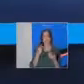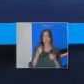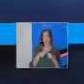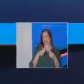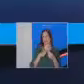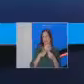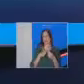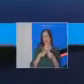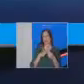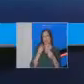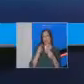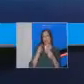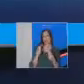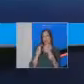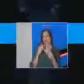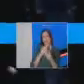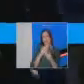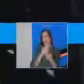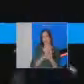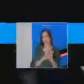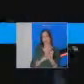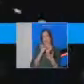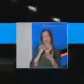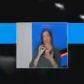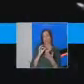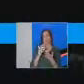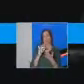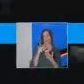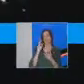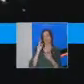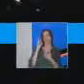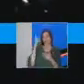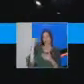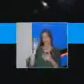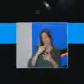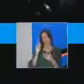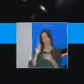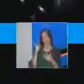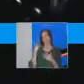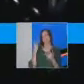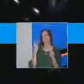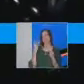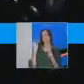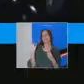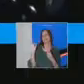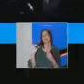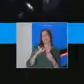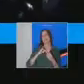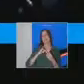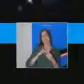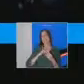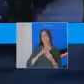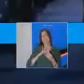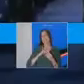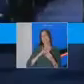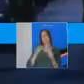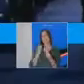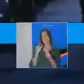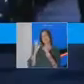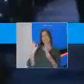שעוסקת ביהדות התפוצות אצל המועמד? בוודאי שלא, אז אכפת להם בנושאים שלהם, ולכן זה הרבה יותר עמוק